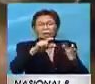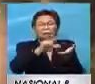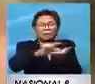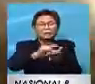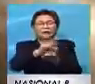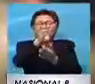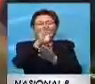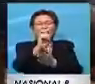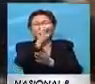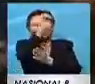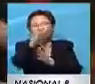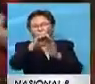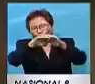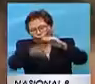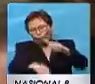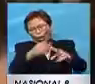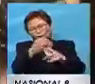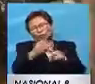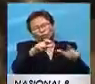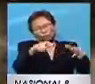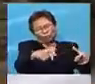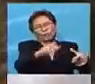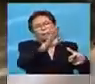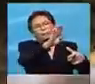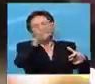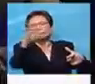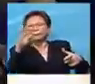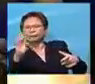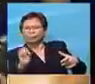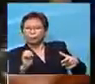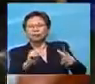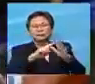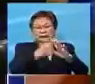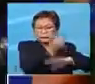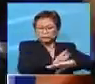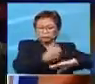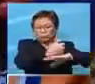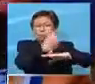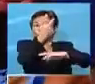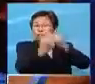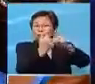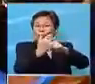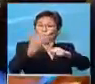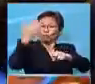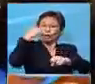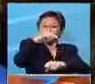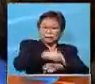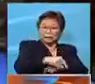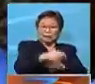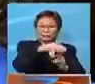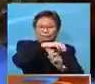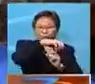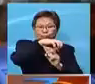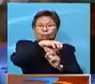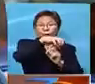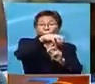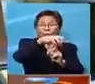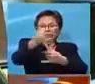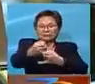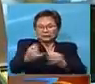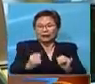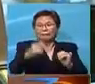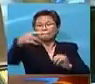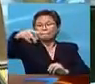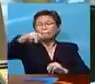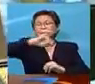40% ke bawah atau golongan B40 sejak ditubuhkan dua tahun lalu Siddiq yang bernaung menerusi jabatan